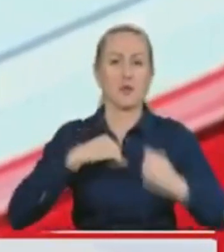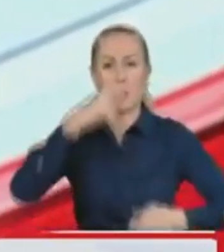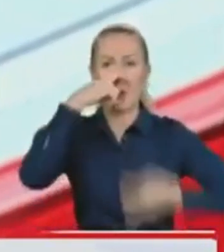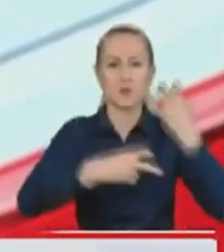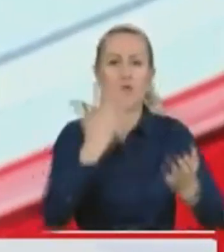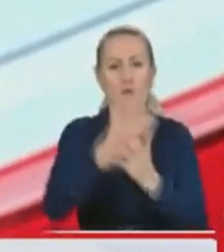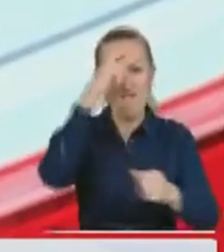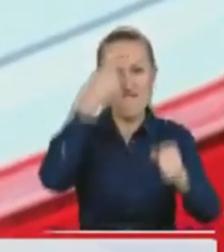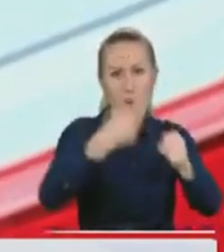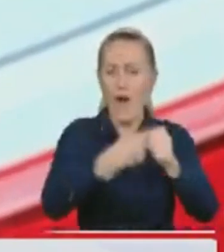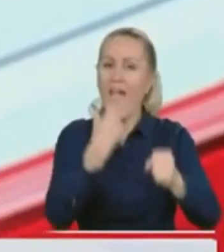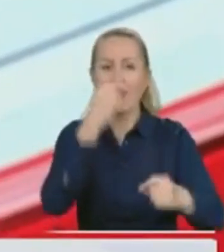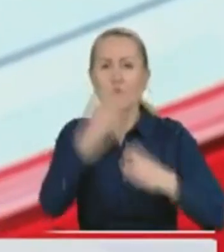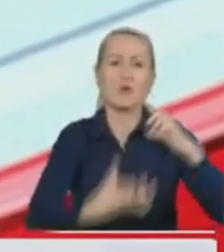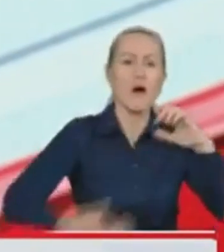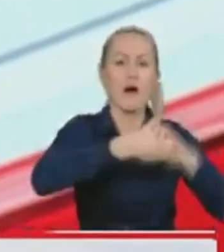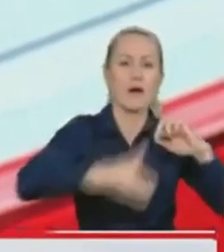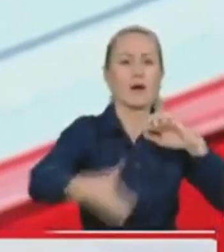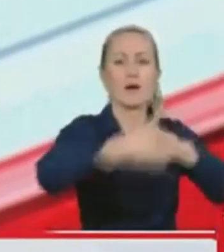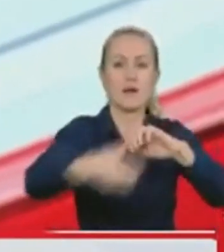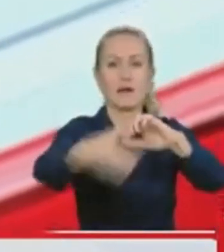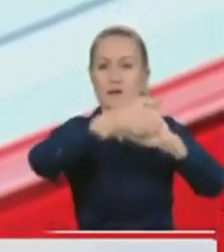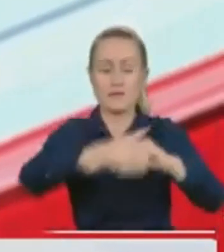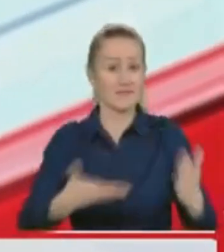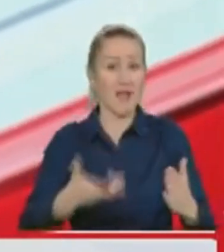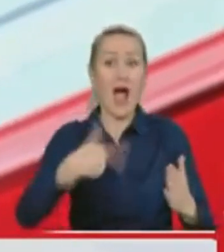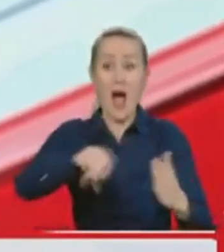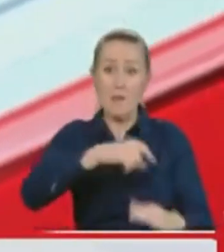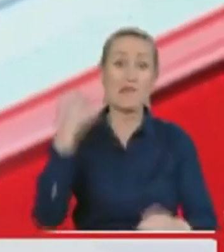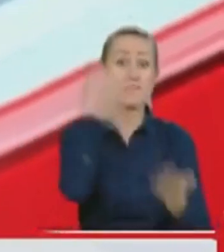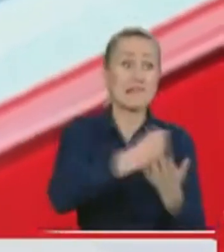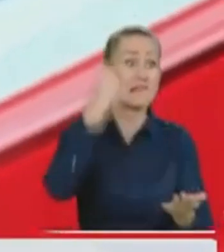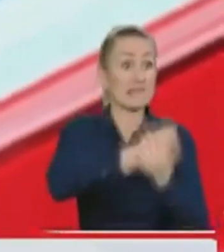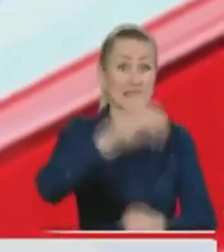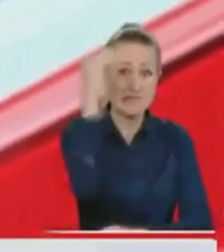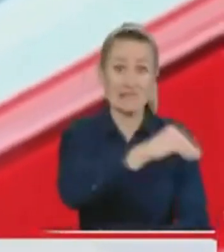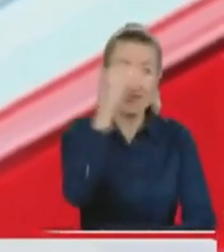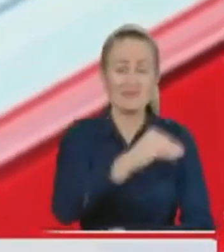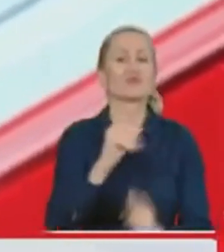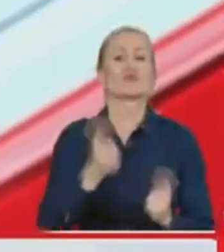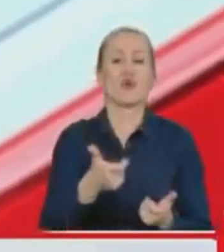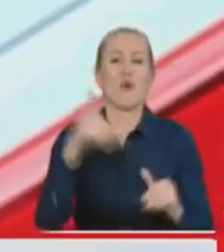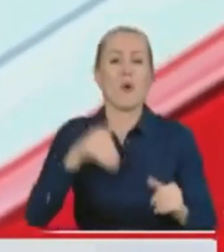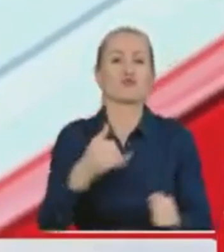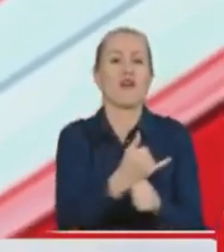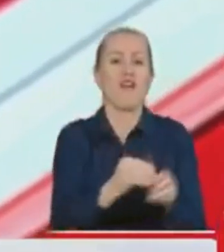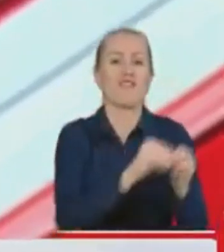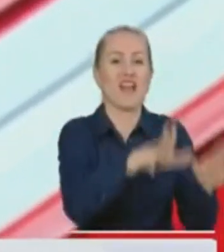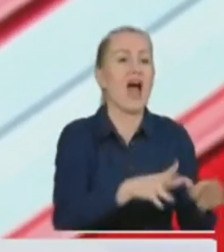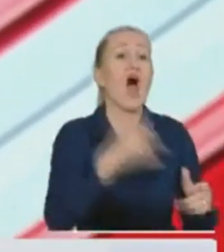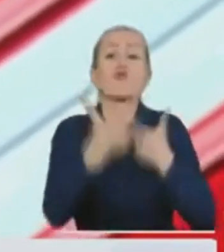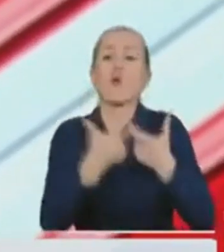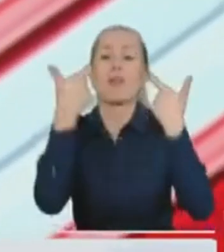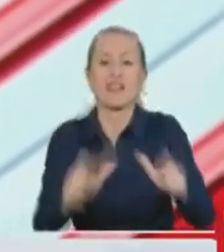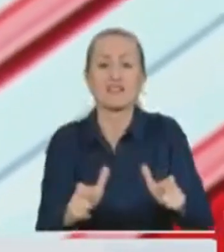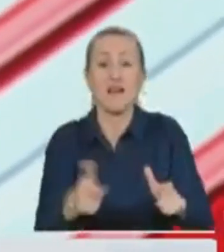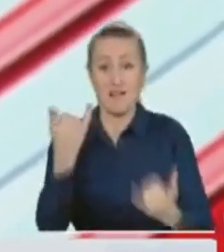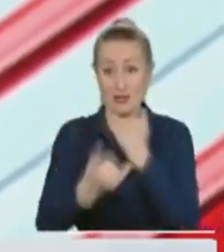ворогів замість шукати союзників. А від ударів кулаком по столу хіба що може пролитись кава. Коли я